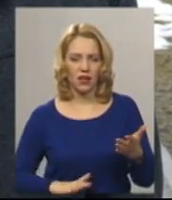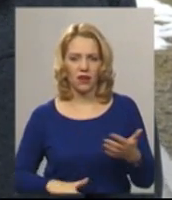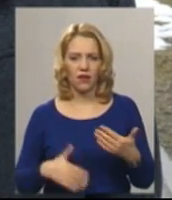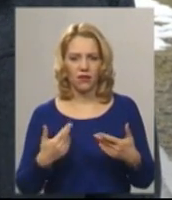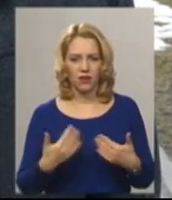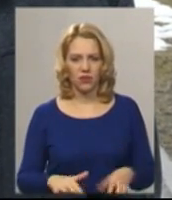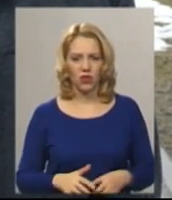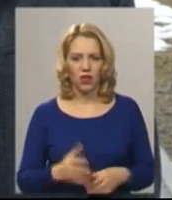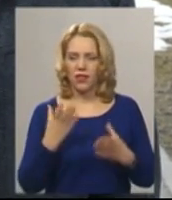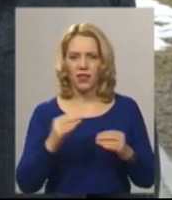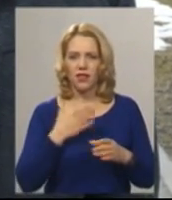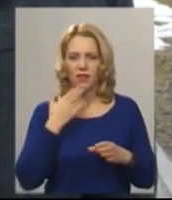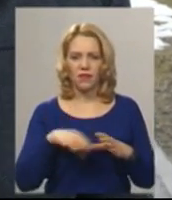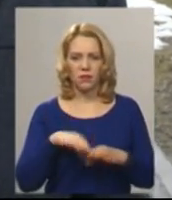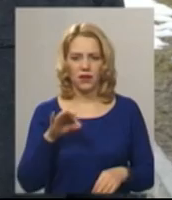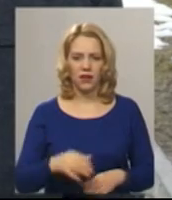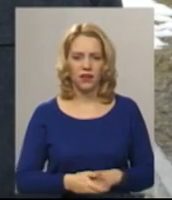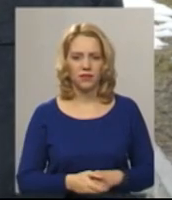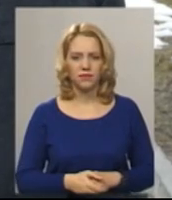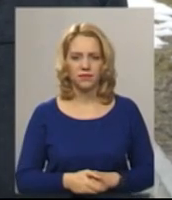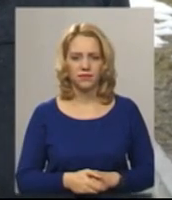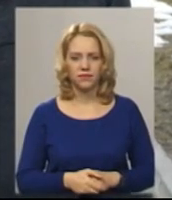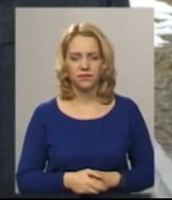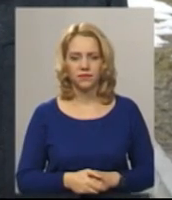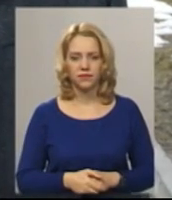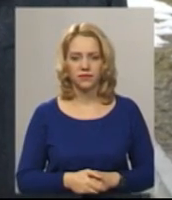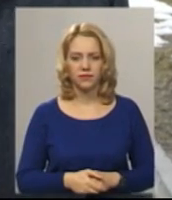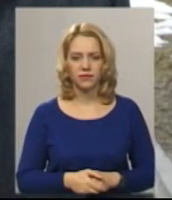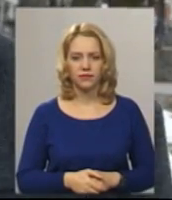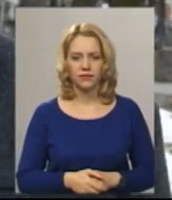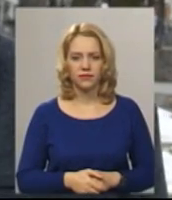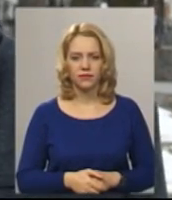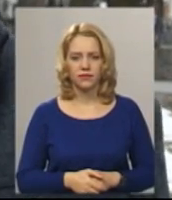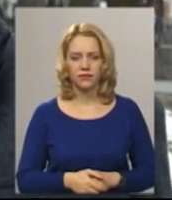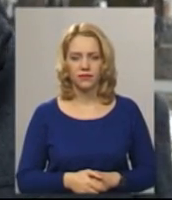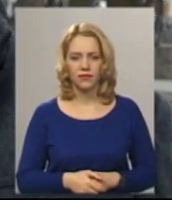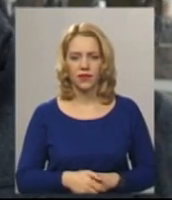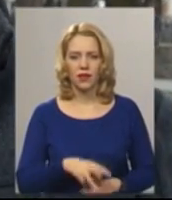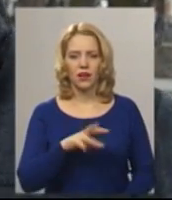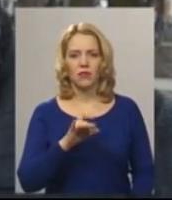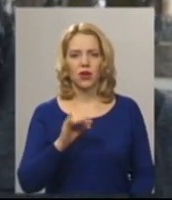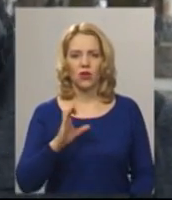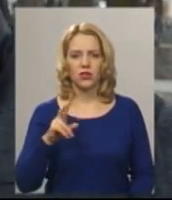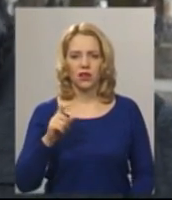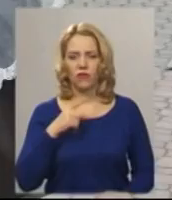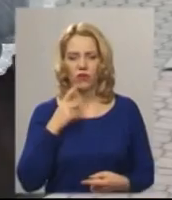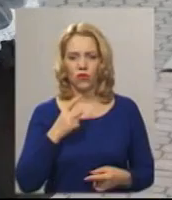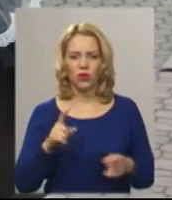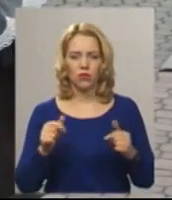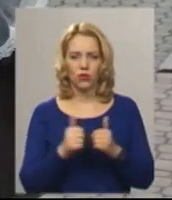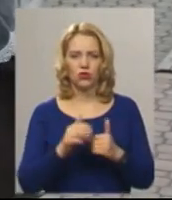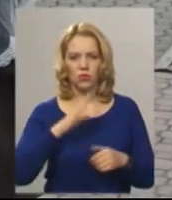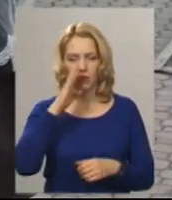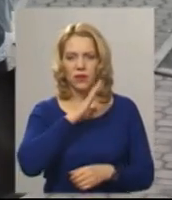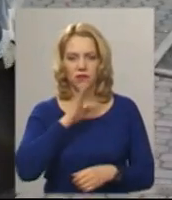День не вибирали. Вибирали на 9 лютого, день народження. Вийшли. Мирослав Клапаш додає, поруч були батьки,